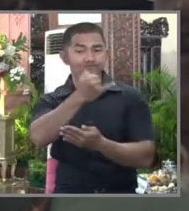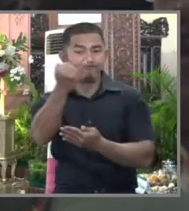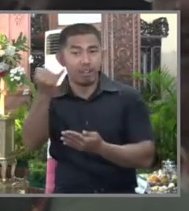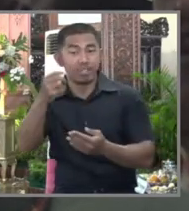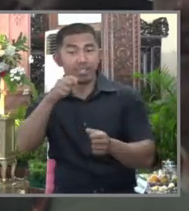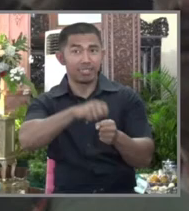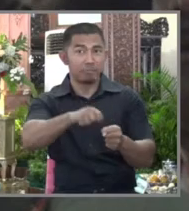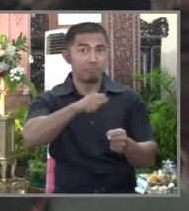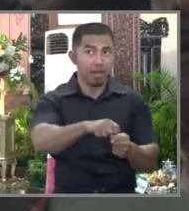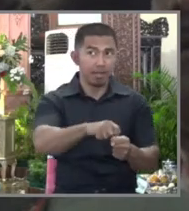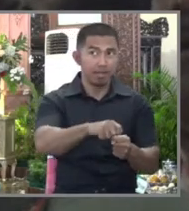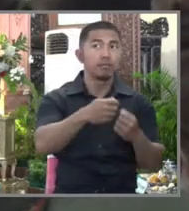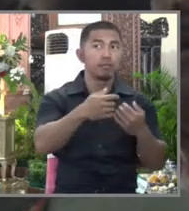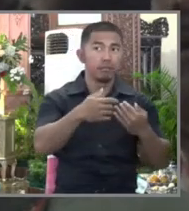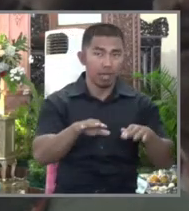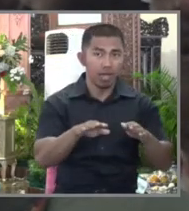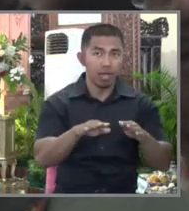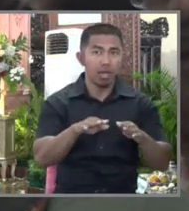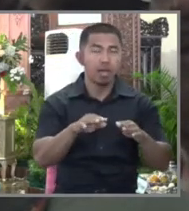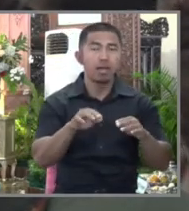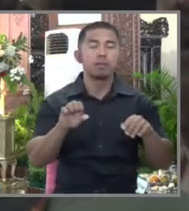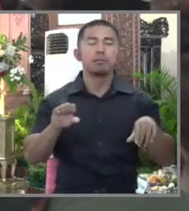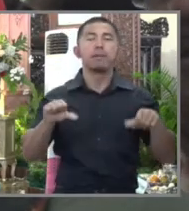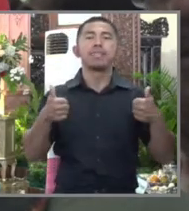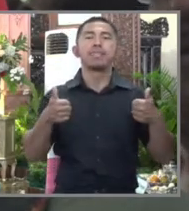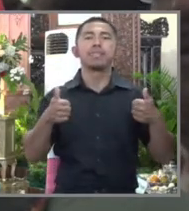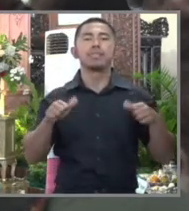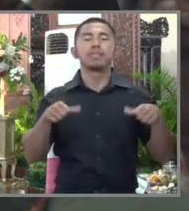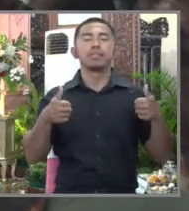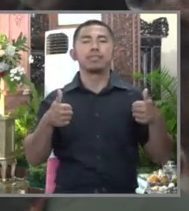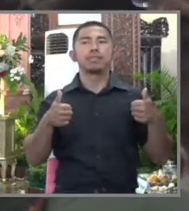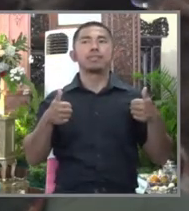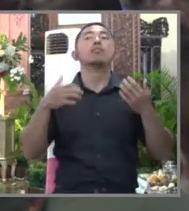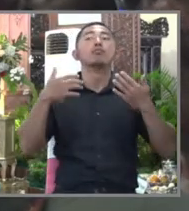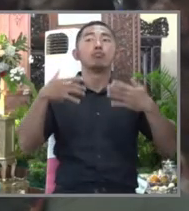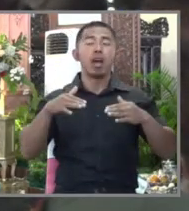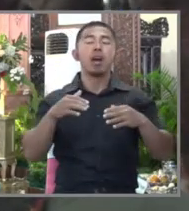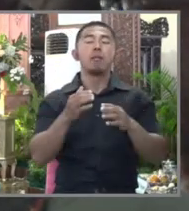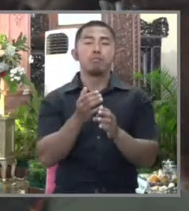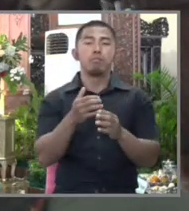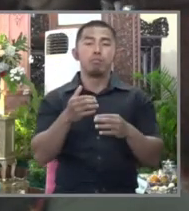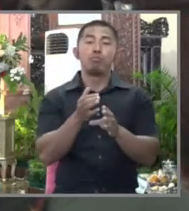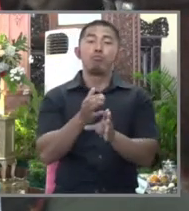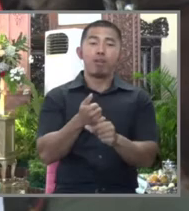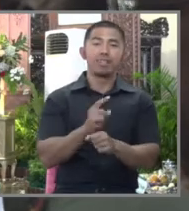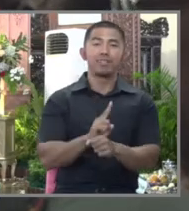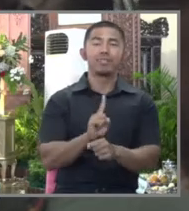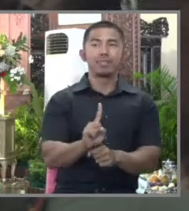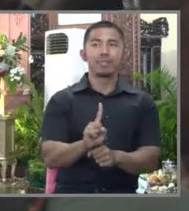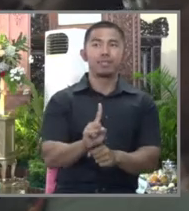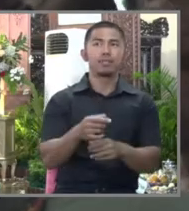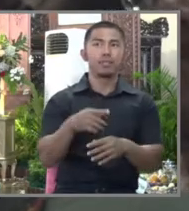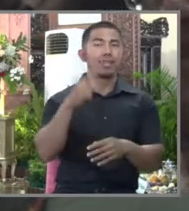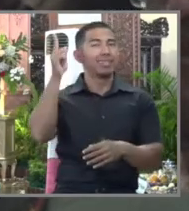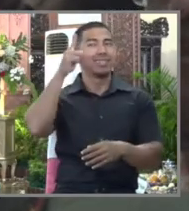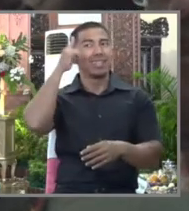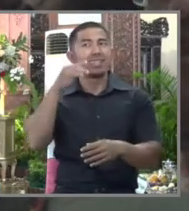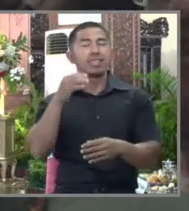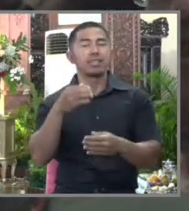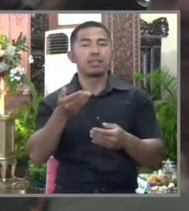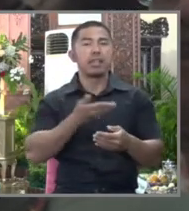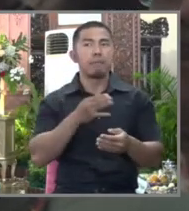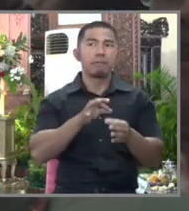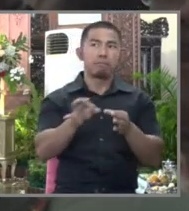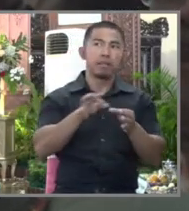Jepara yang sudah mandiri. Jadi mereka sudah berproduksi. Dan kita juga sering mendapat fasilitas